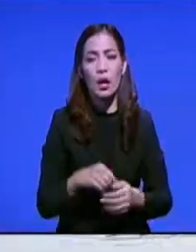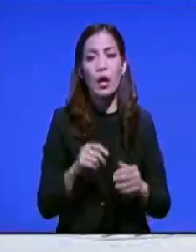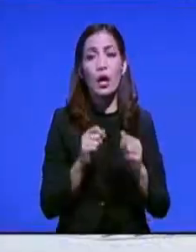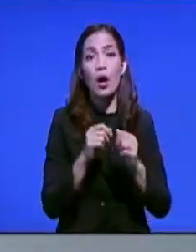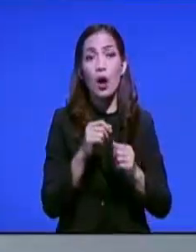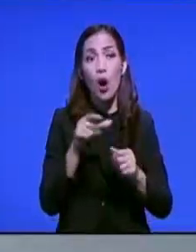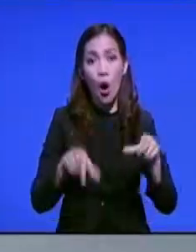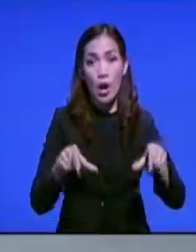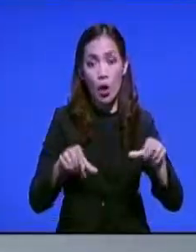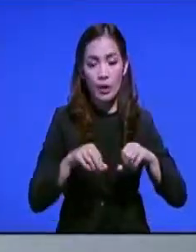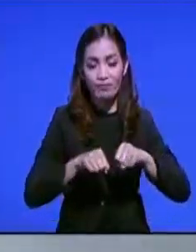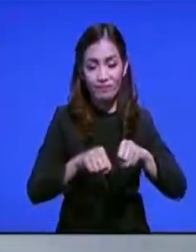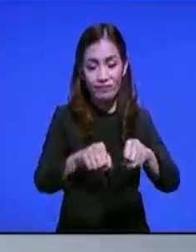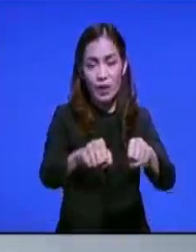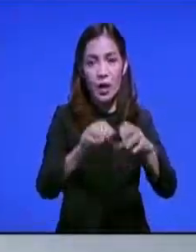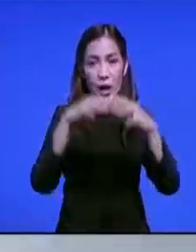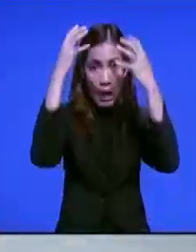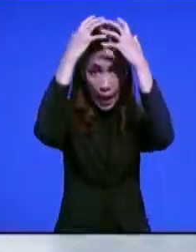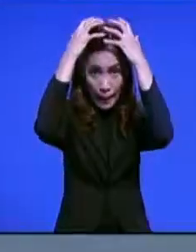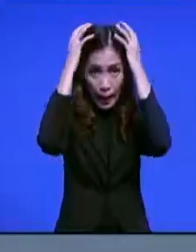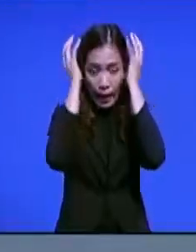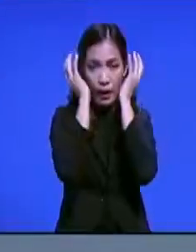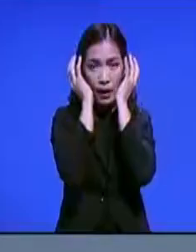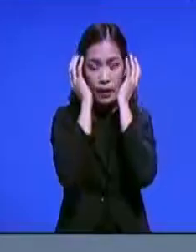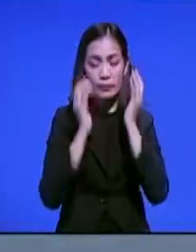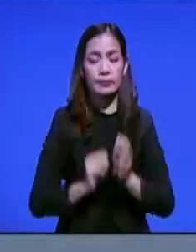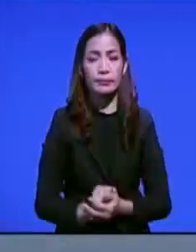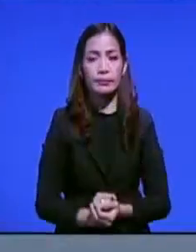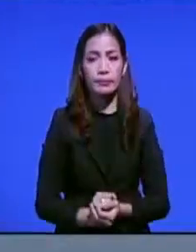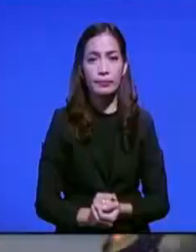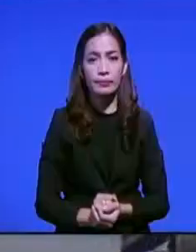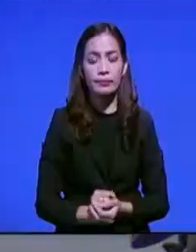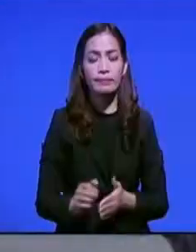berkendara dengan aman dengan melindungi kepala dengan helm. Tim Liputan Trans 7.